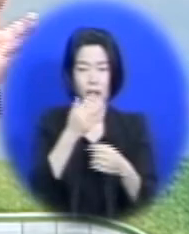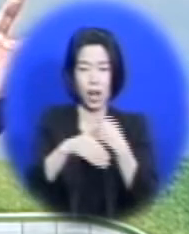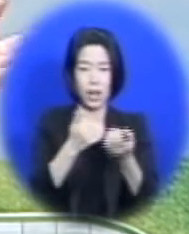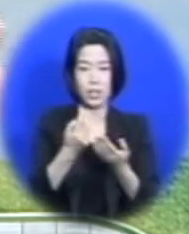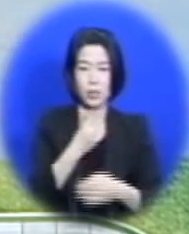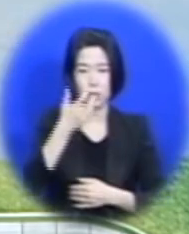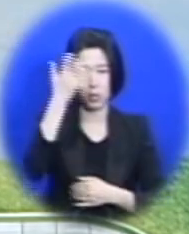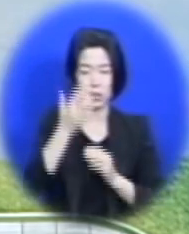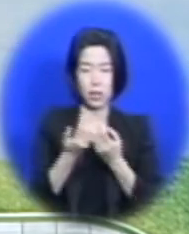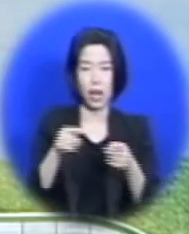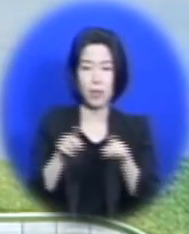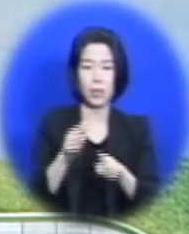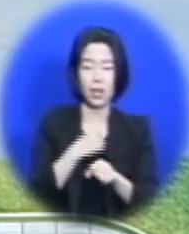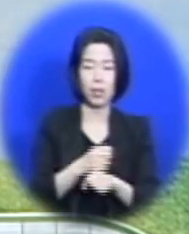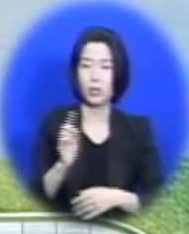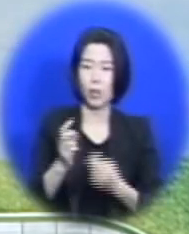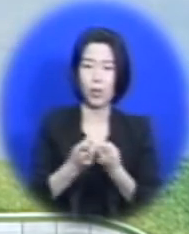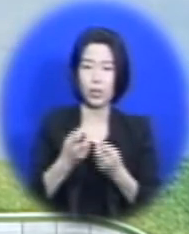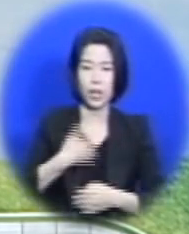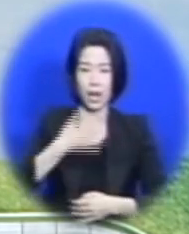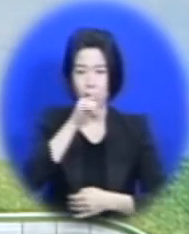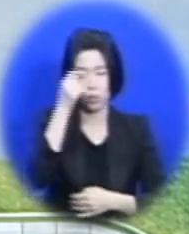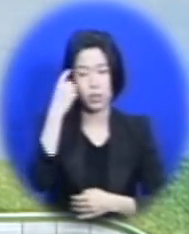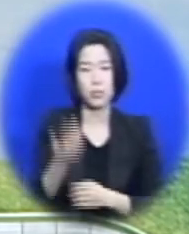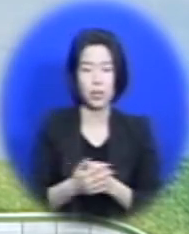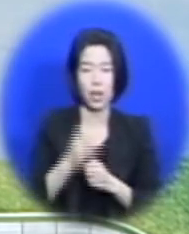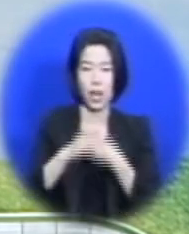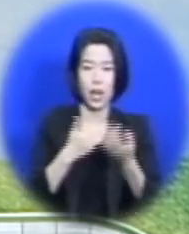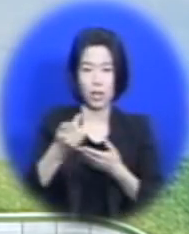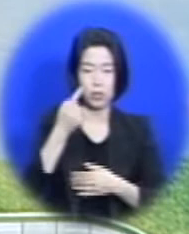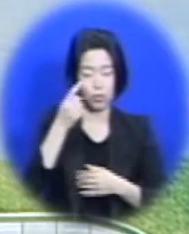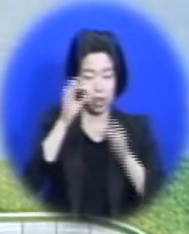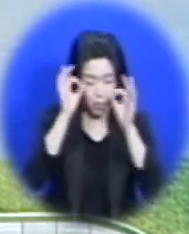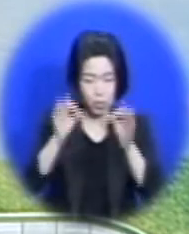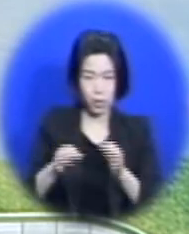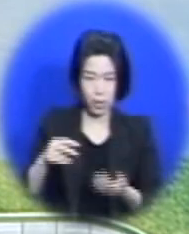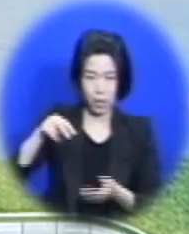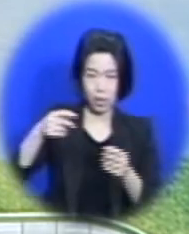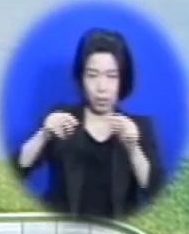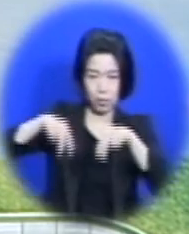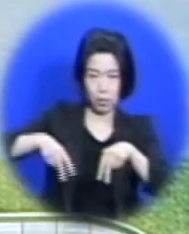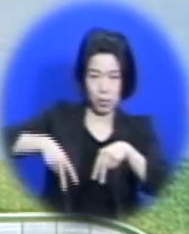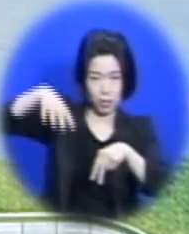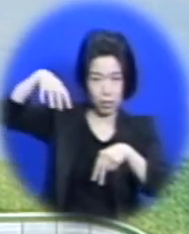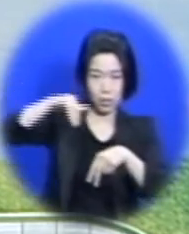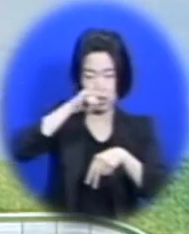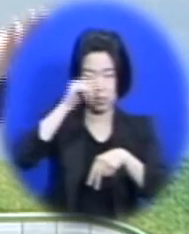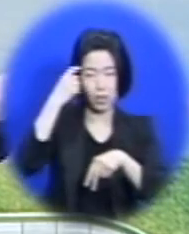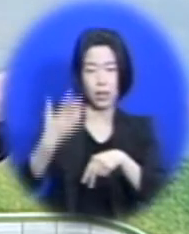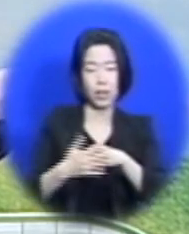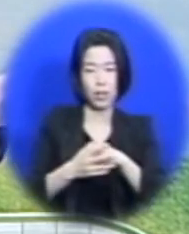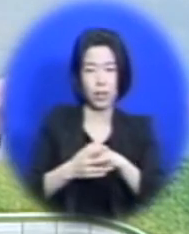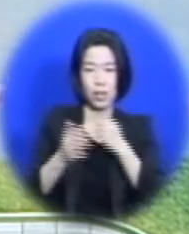요셉과 함께 하신 것을 어떻게 알아요? 아니, 하나님이 눈에 보이게 요셉 옆에 서 계신 겁니까? 그래서